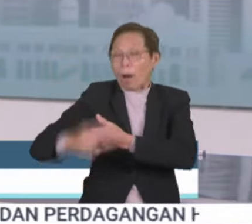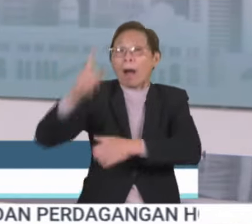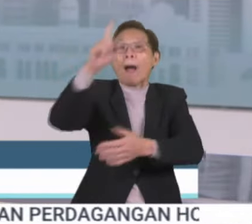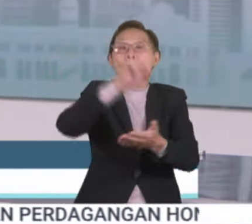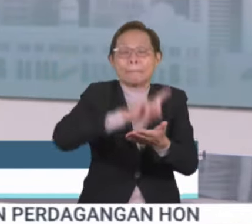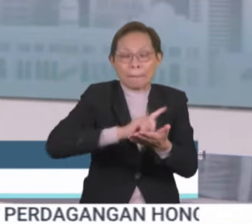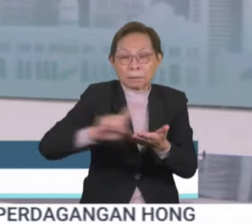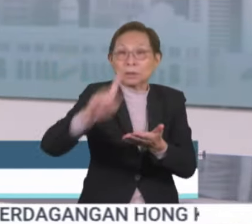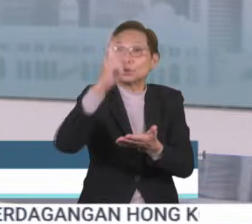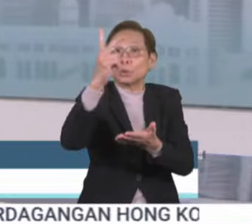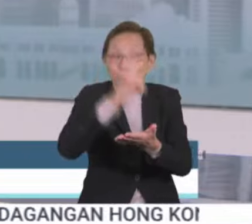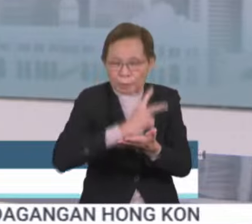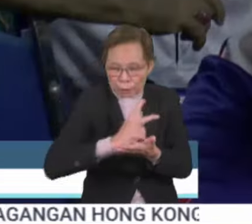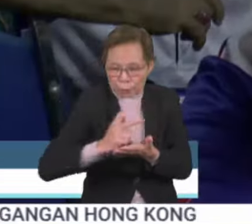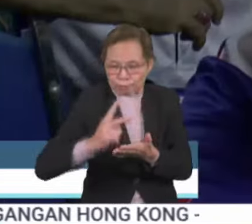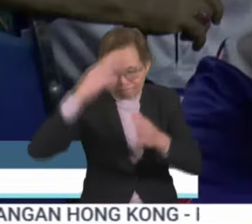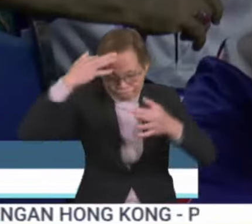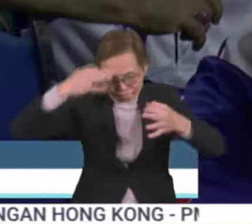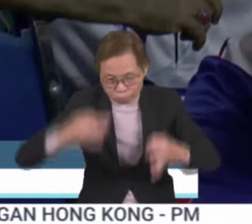minggu.